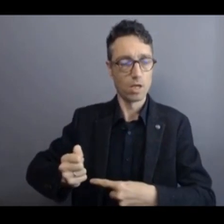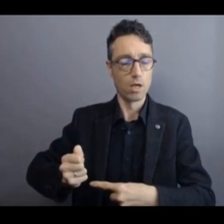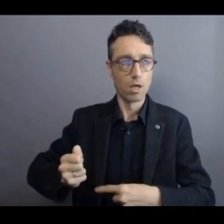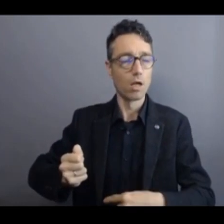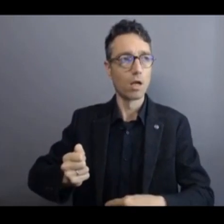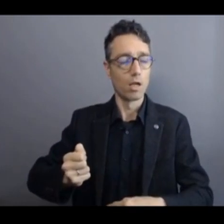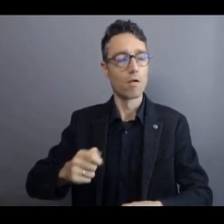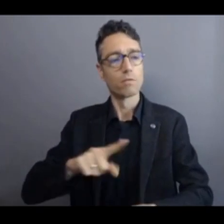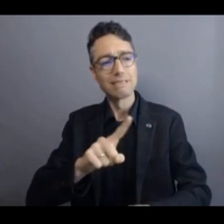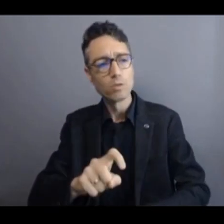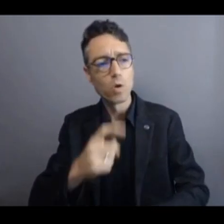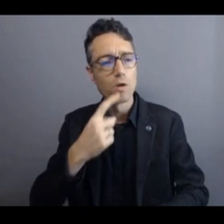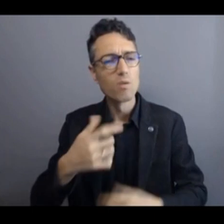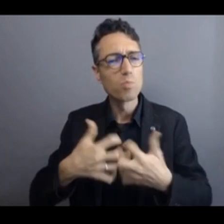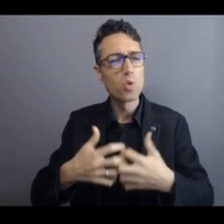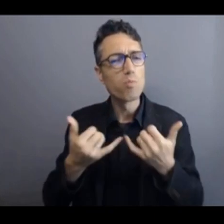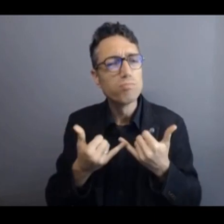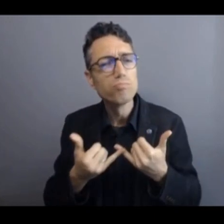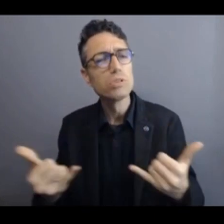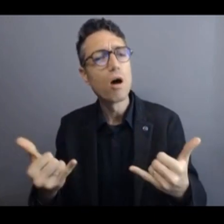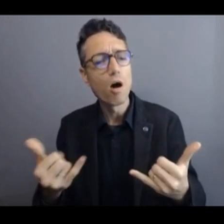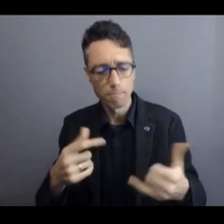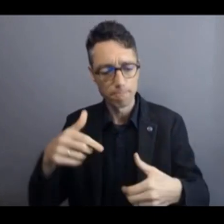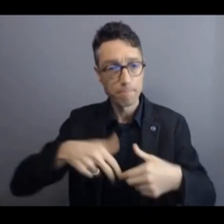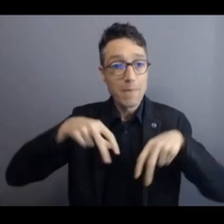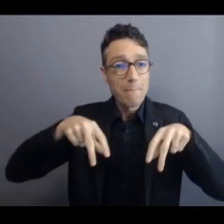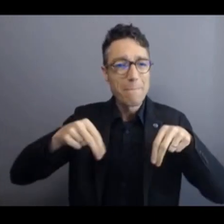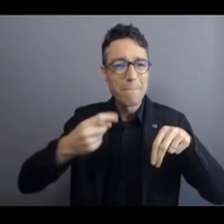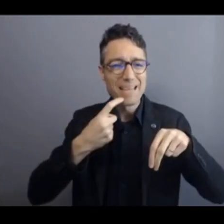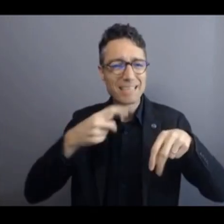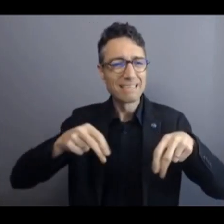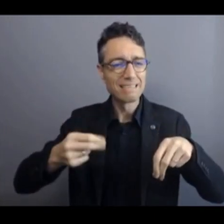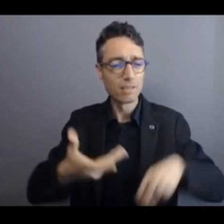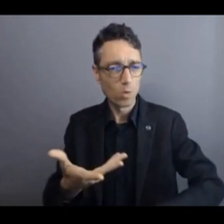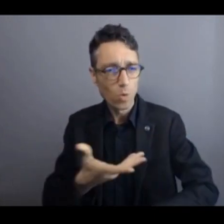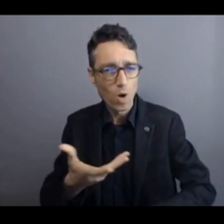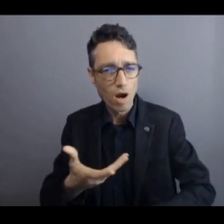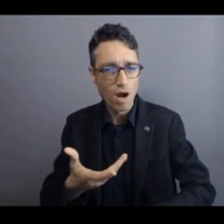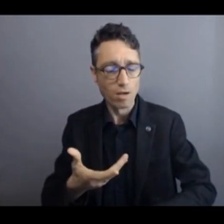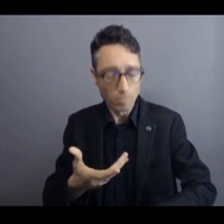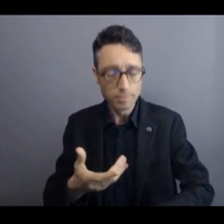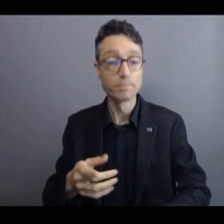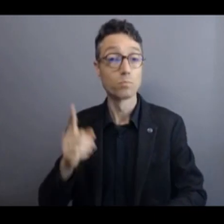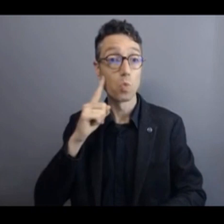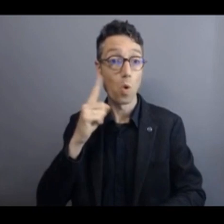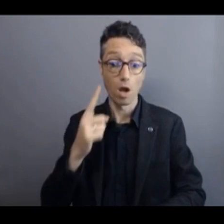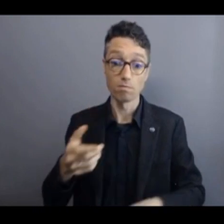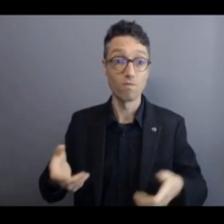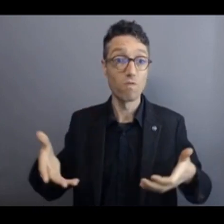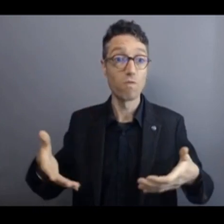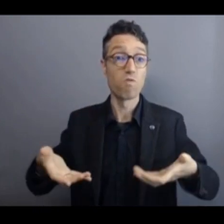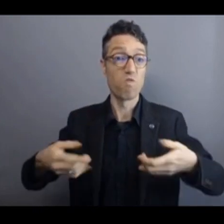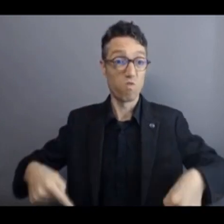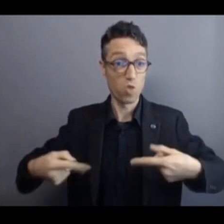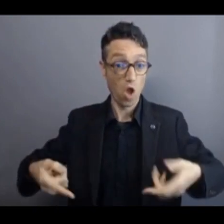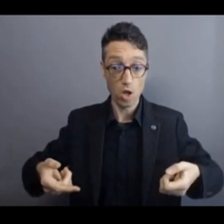du moteur, le type de batterie pour savoir si on peut faire voyager le fauteuil en soute ou pas. Donc toutes